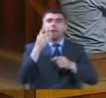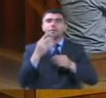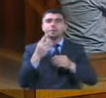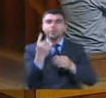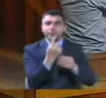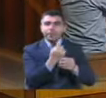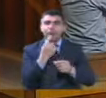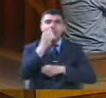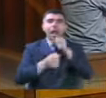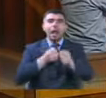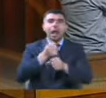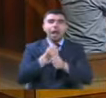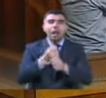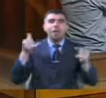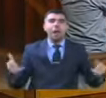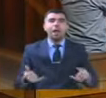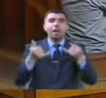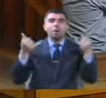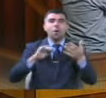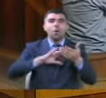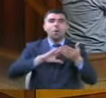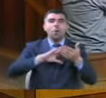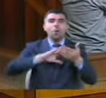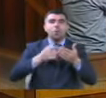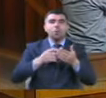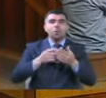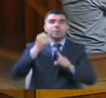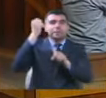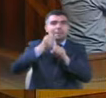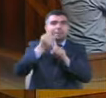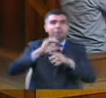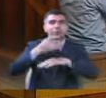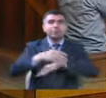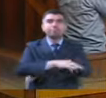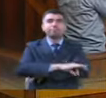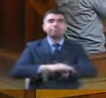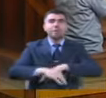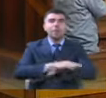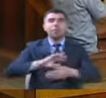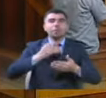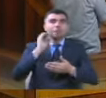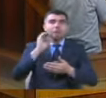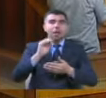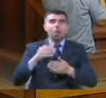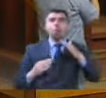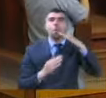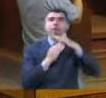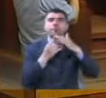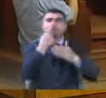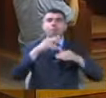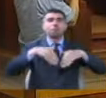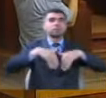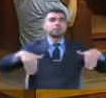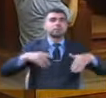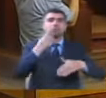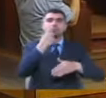يومين قبل احتفال الشغيلة المغربية بعيدها الأممي حتى لا يجيب عن